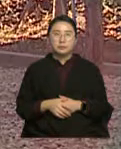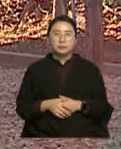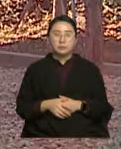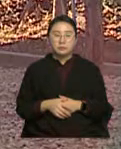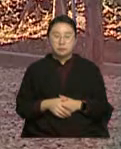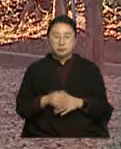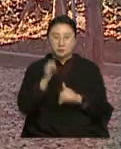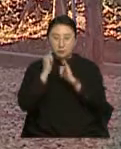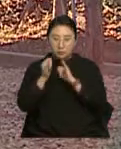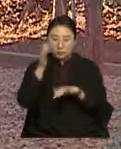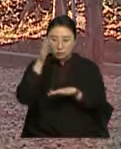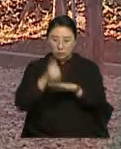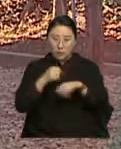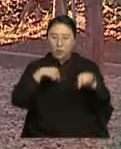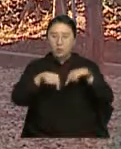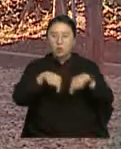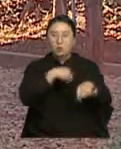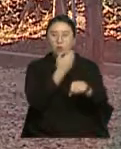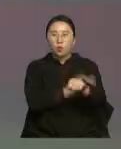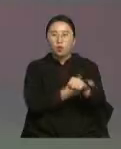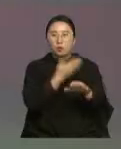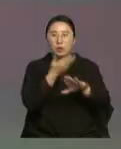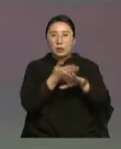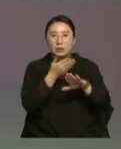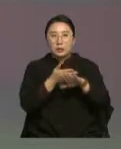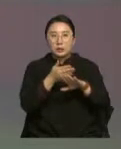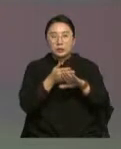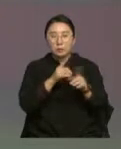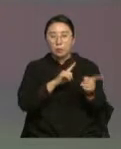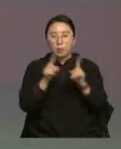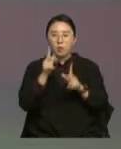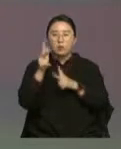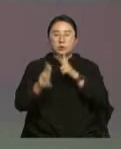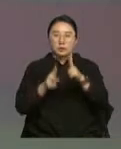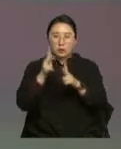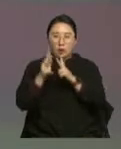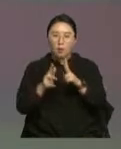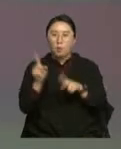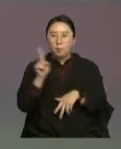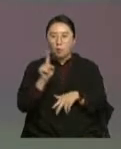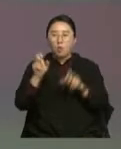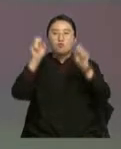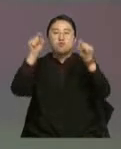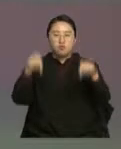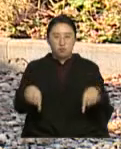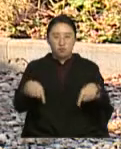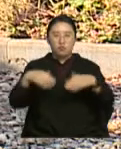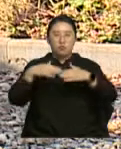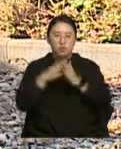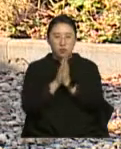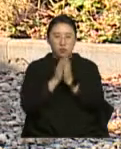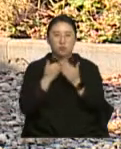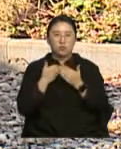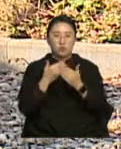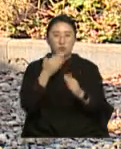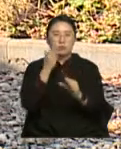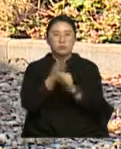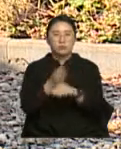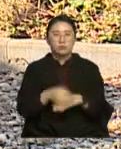취재 결과 지역 정치권의 바람과는 달리 구암서원 복원 사업은 사실상 백지화 수순을 밟고 있는 것으로